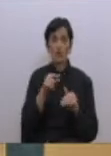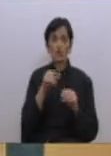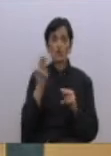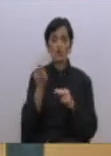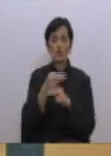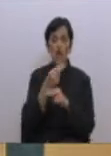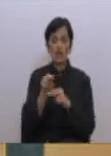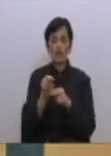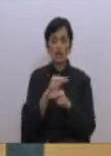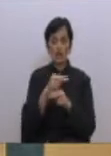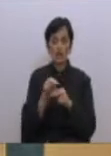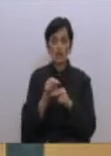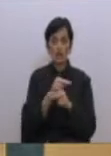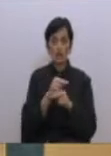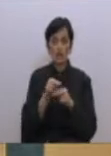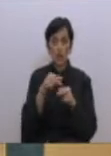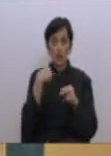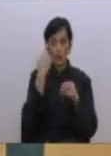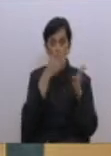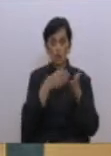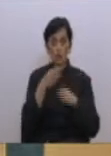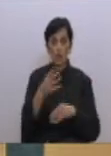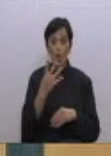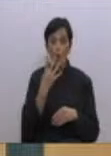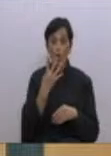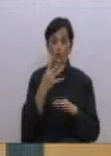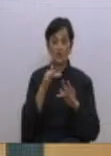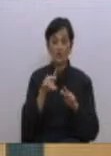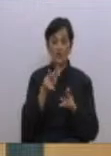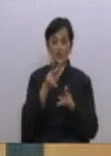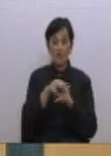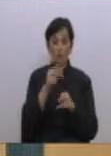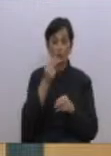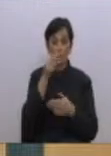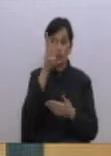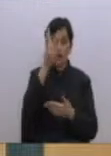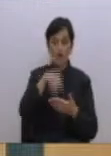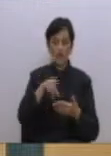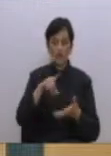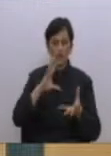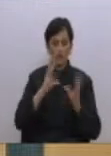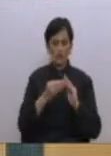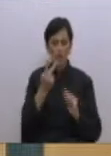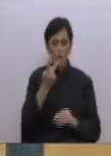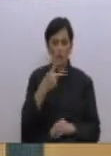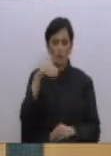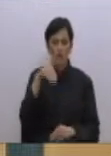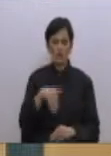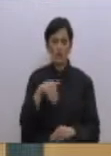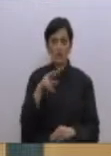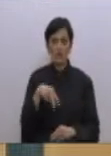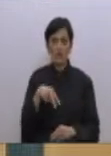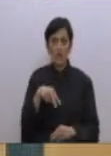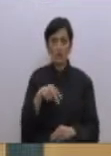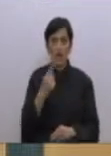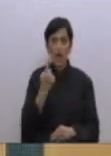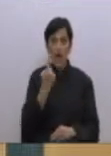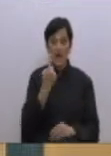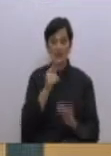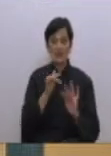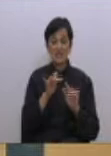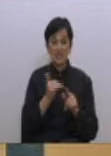შენიშნა სუბიექტებს, ხოლო 4 საქმეზე დაეკისრა ფულადი ჯარიმა ჯამში 20000 ლარის ოდენობით, ხოლო ერთ